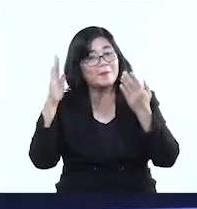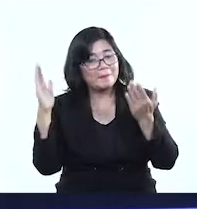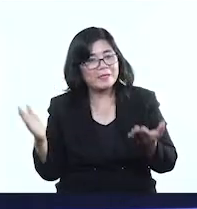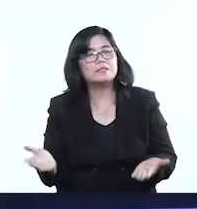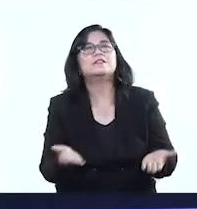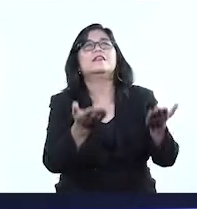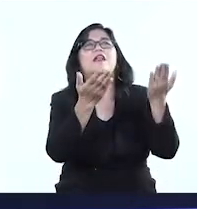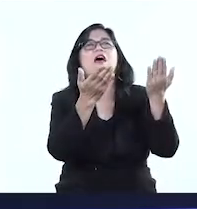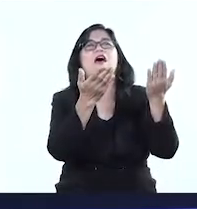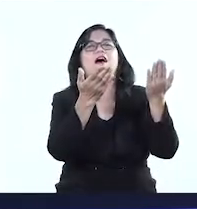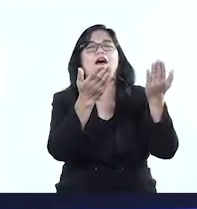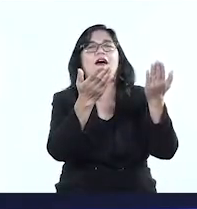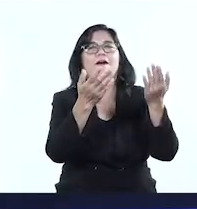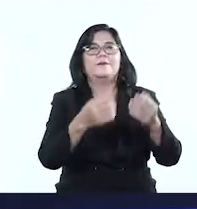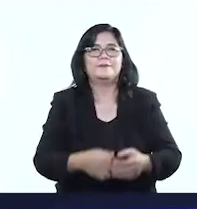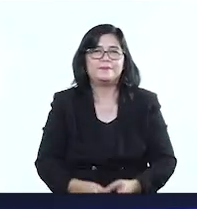kuberserah